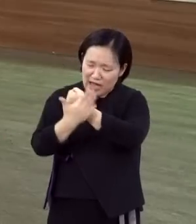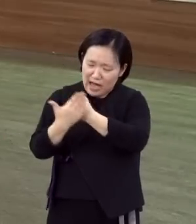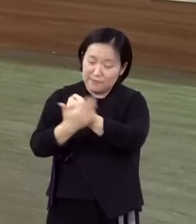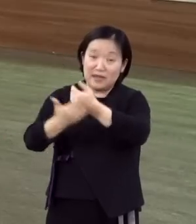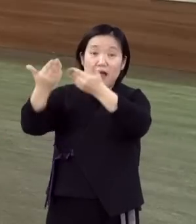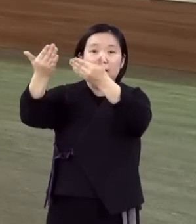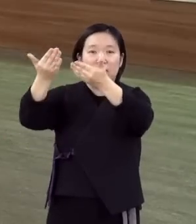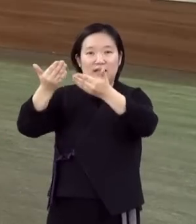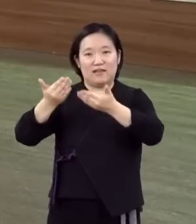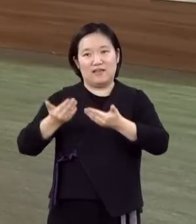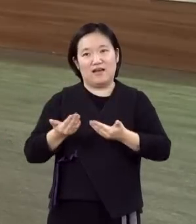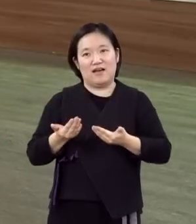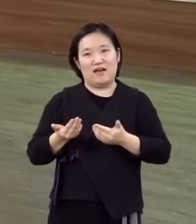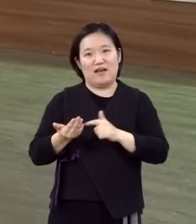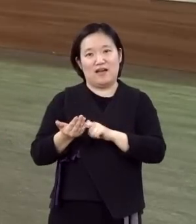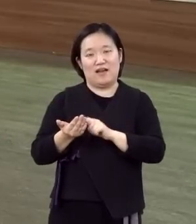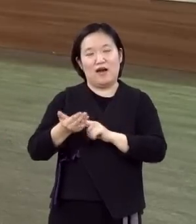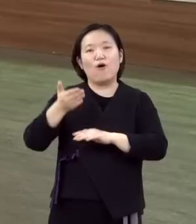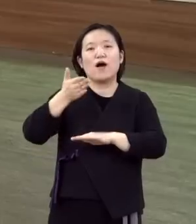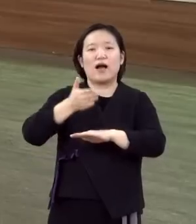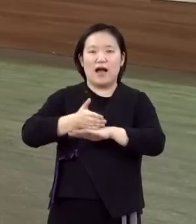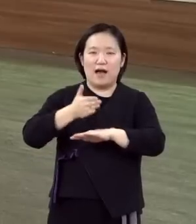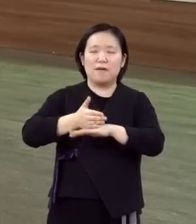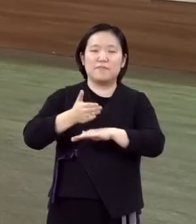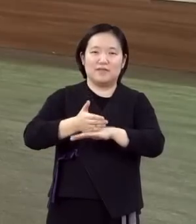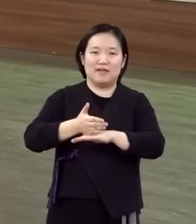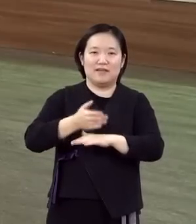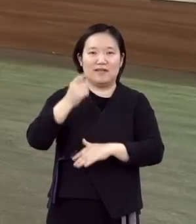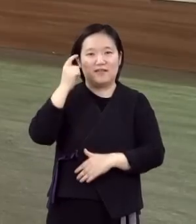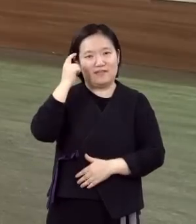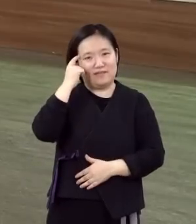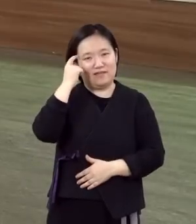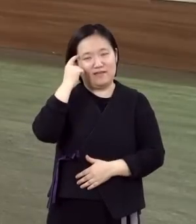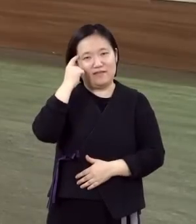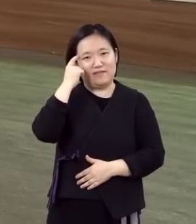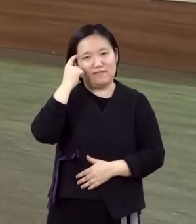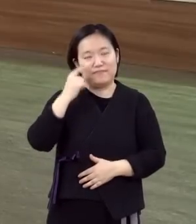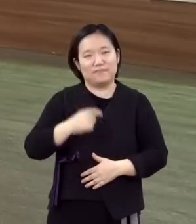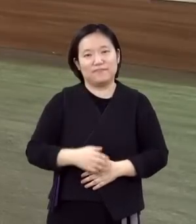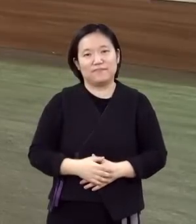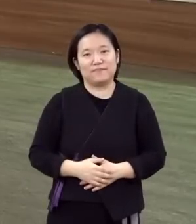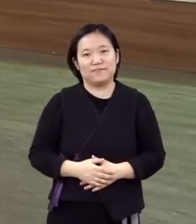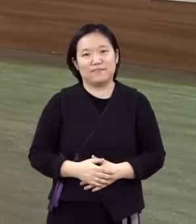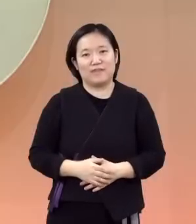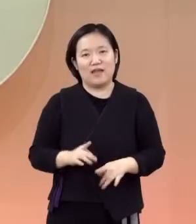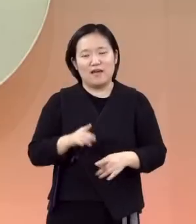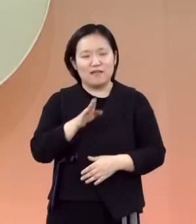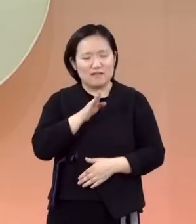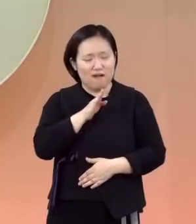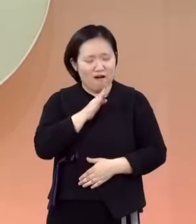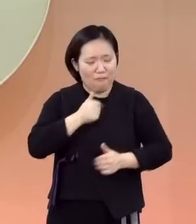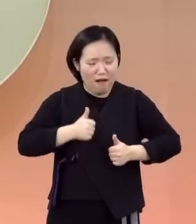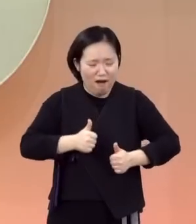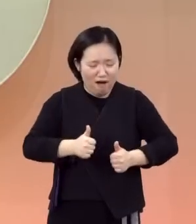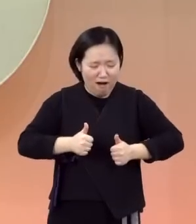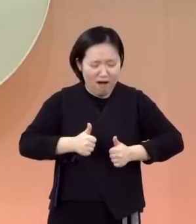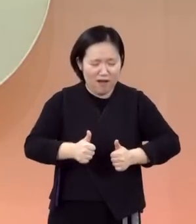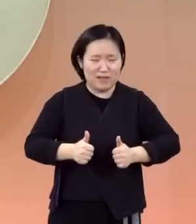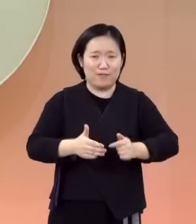그들은마음속깊이 감사하는마음을품고 ​​그때부터 정말열심히공부했다고합니다